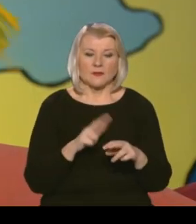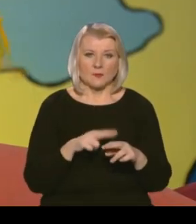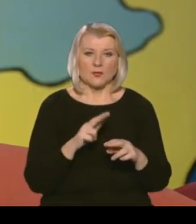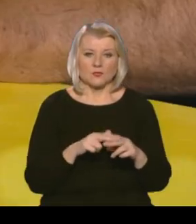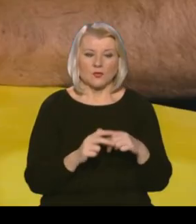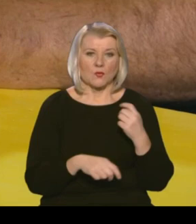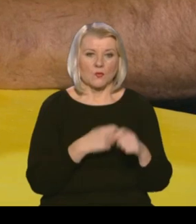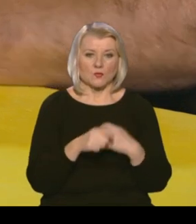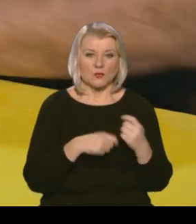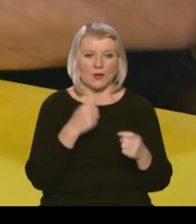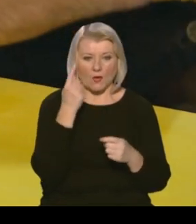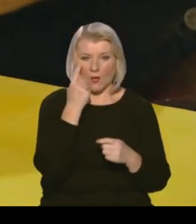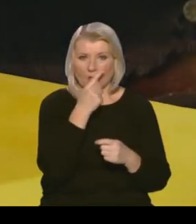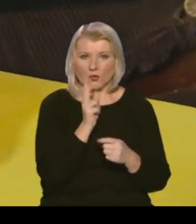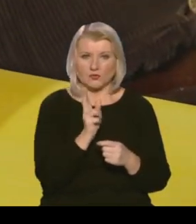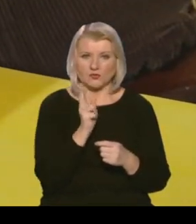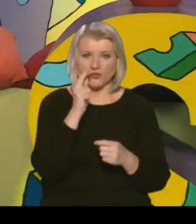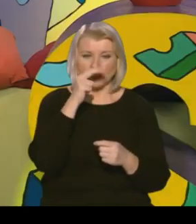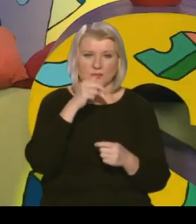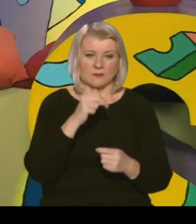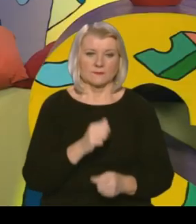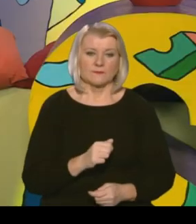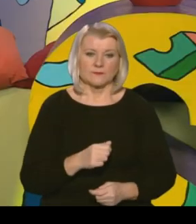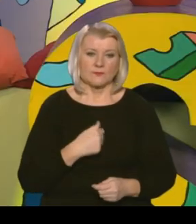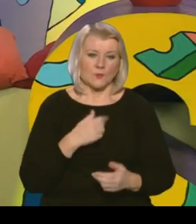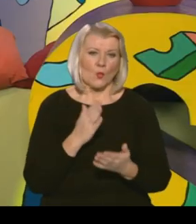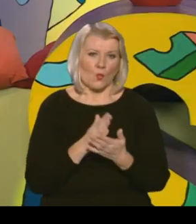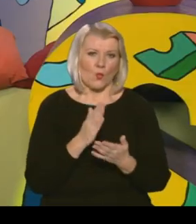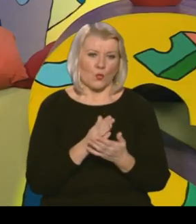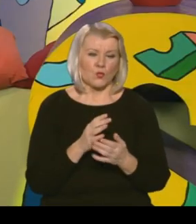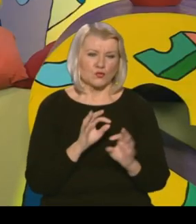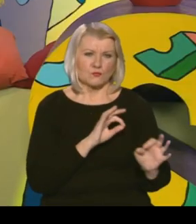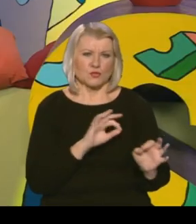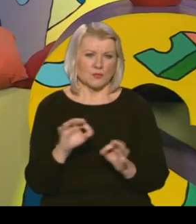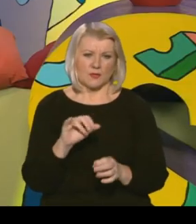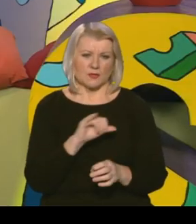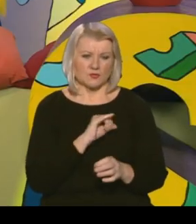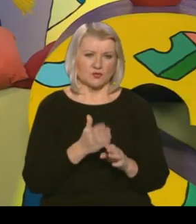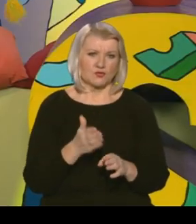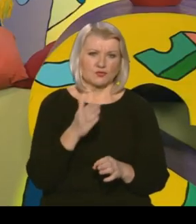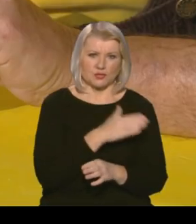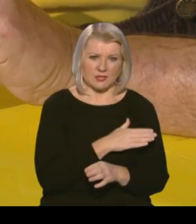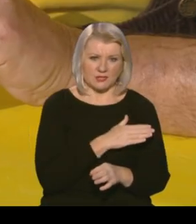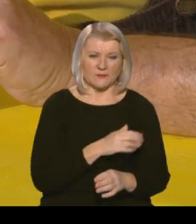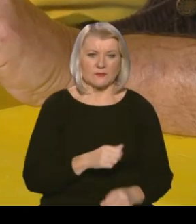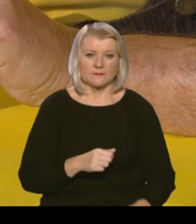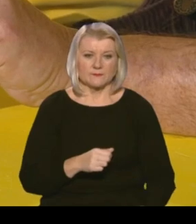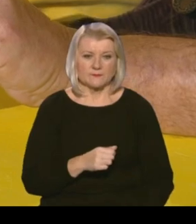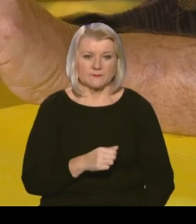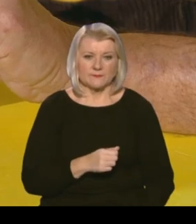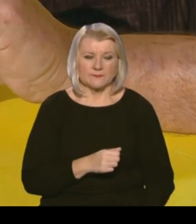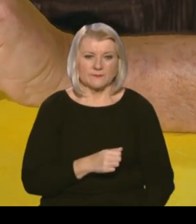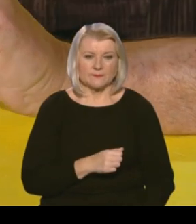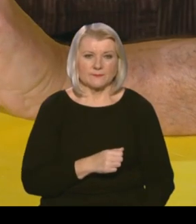vystřihnou očička. Já už jsem si to připravil, abych nikoho nezdržoval. Očička jsem